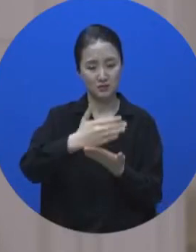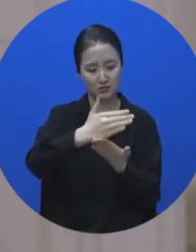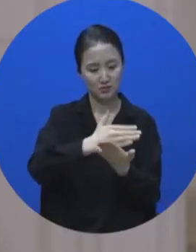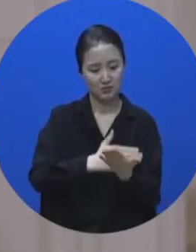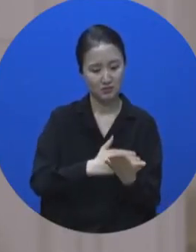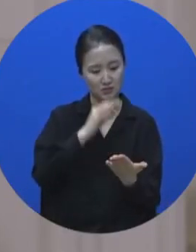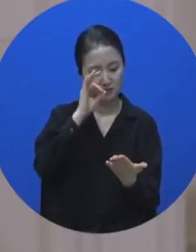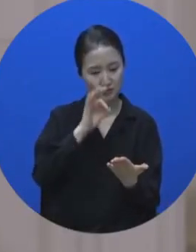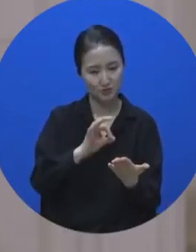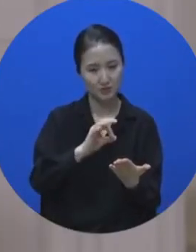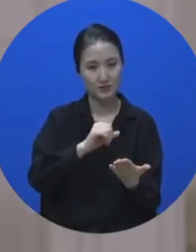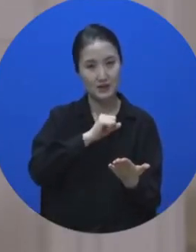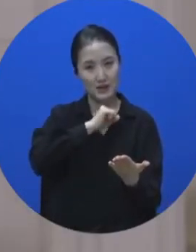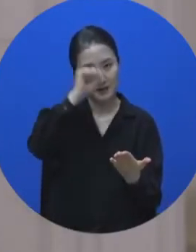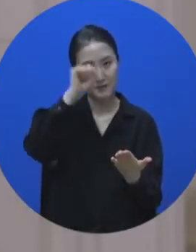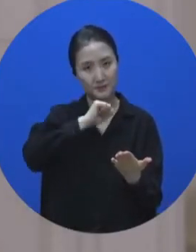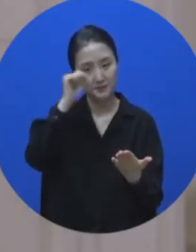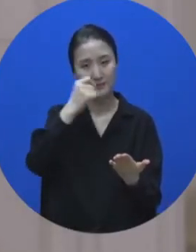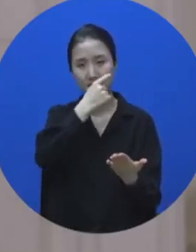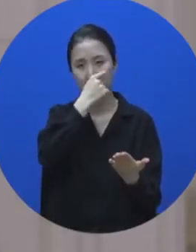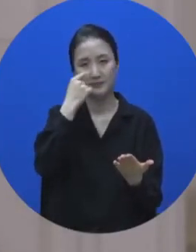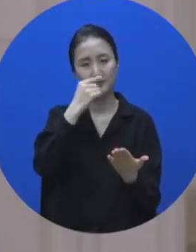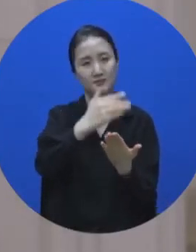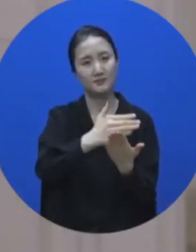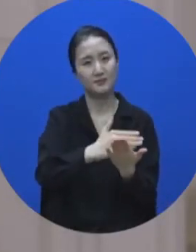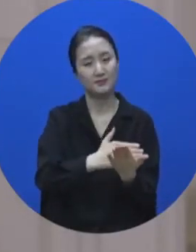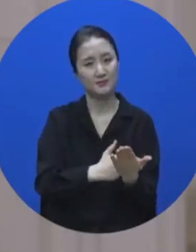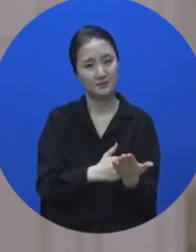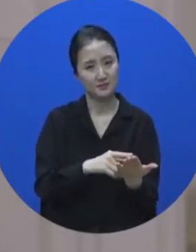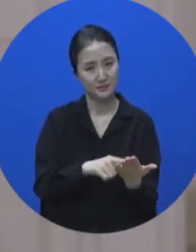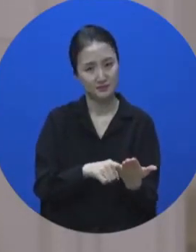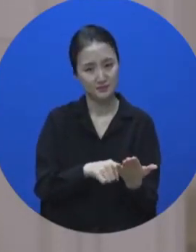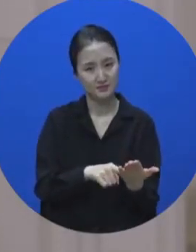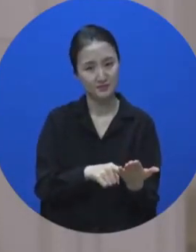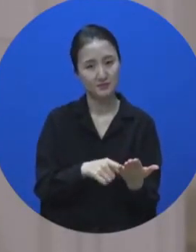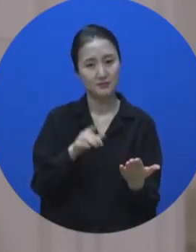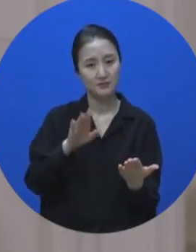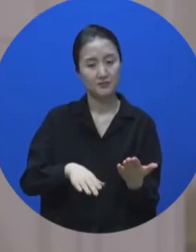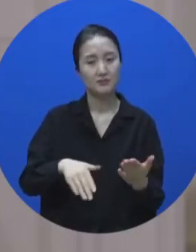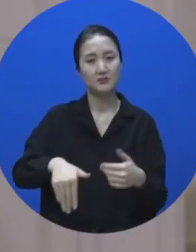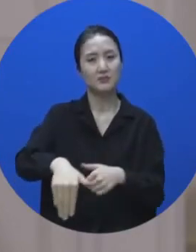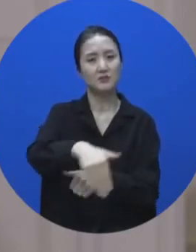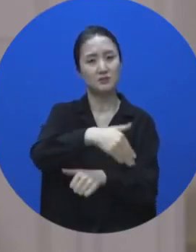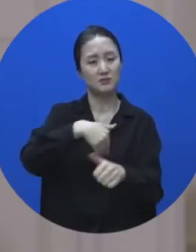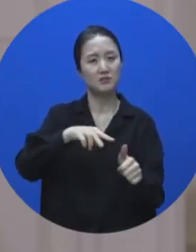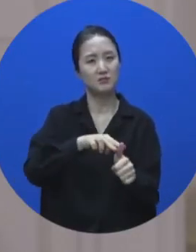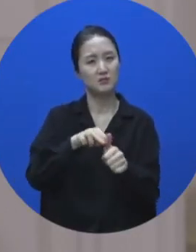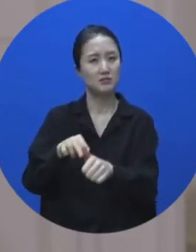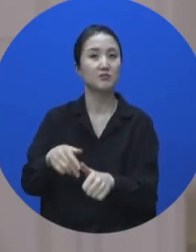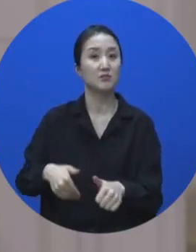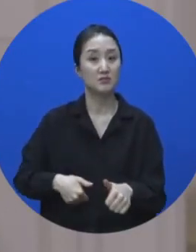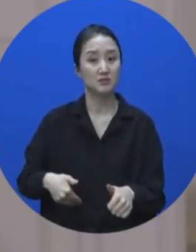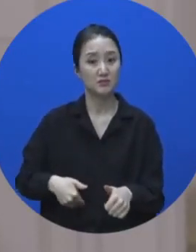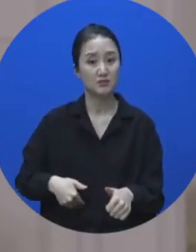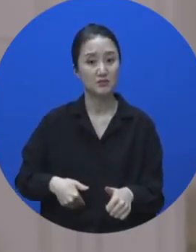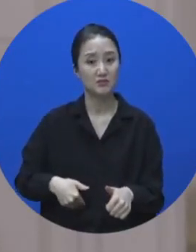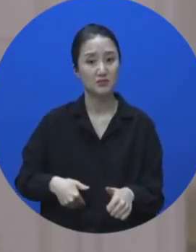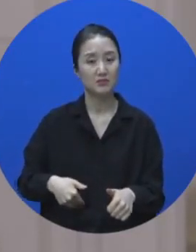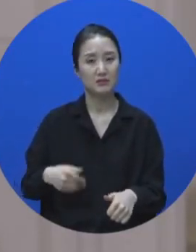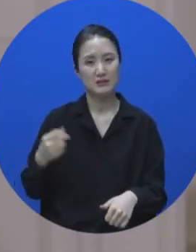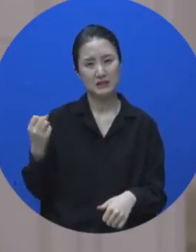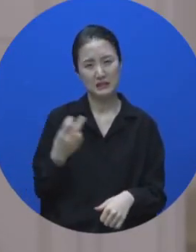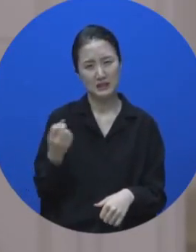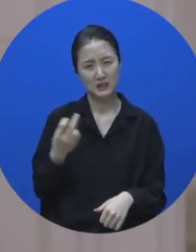됩니다. 그렇지만 그게 이제 시세 조사라든지 그렇게 했지만 많이 할수록 되는 거예요. 10번 가서, 한